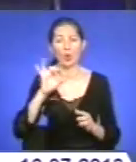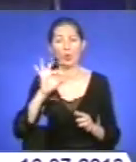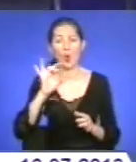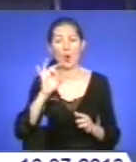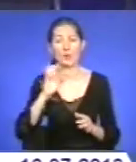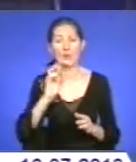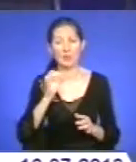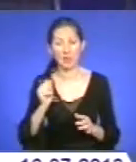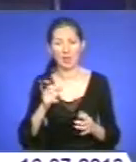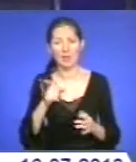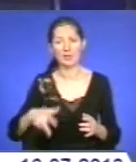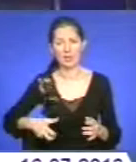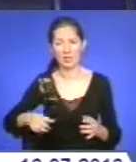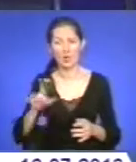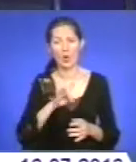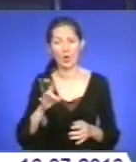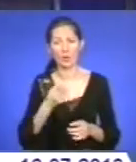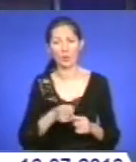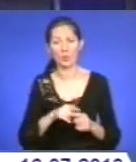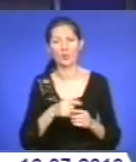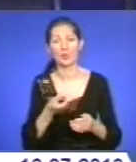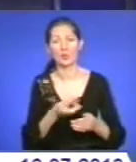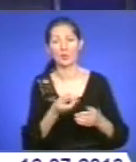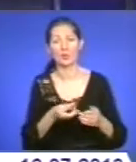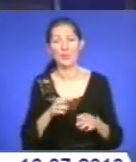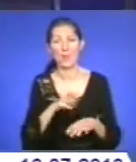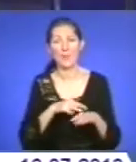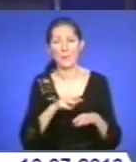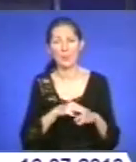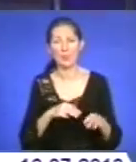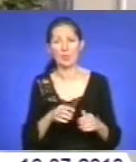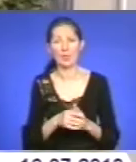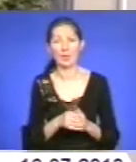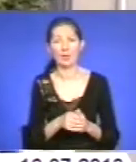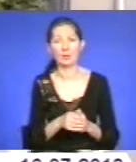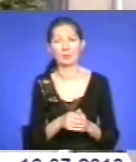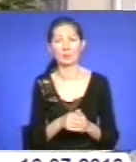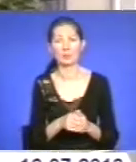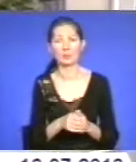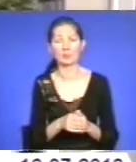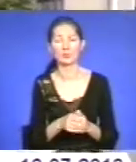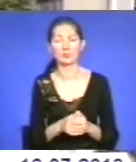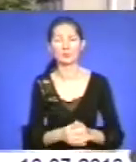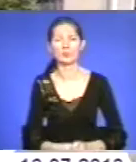у сюжеті сектору зв'язків з громадськістю УМВС України в області.